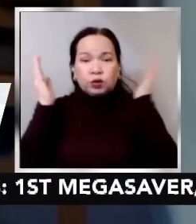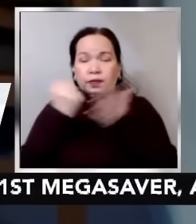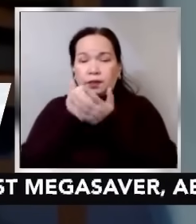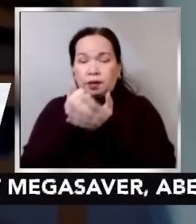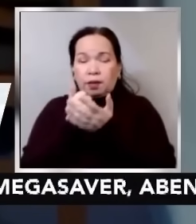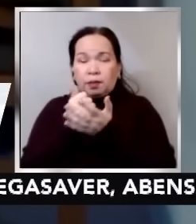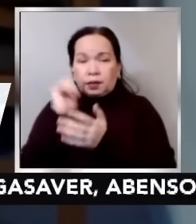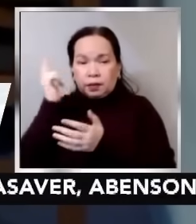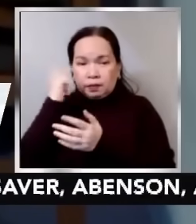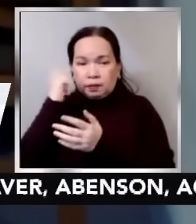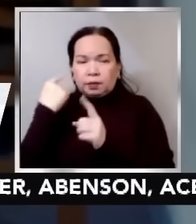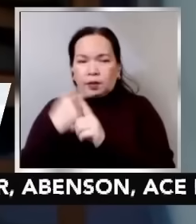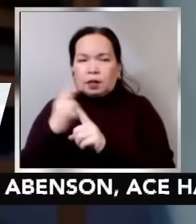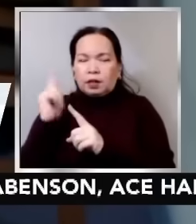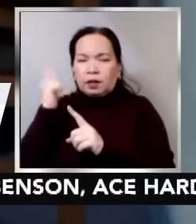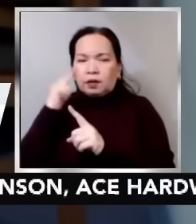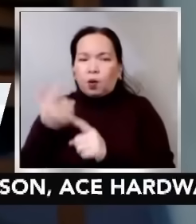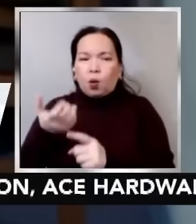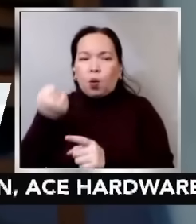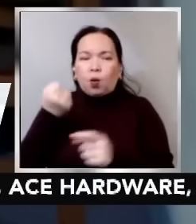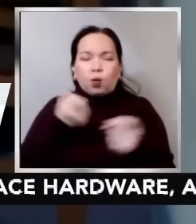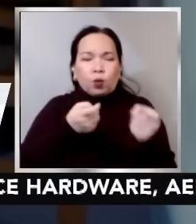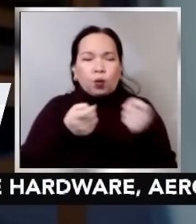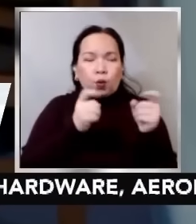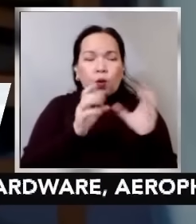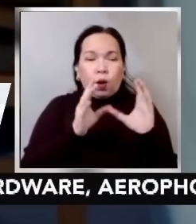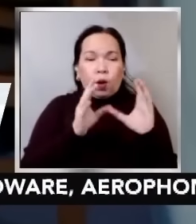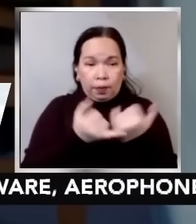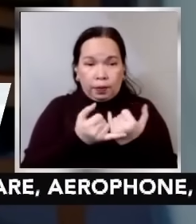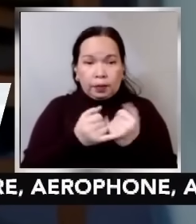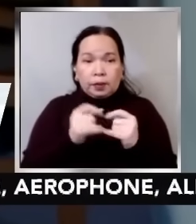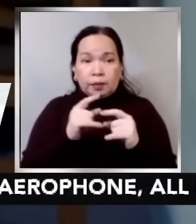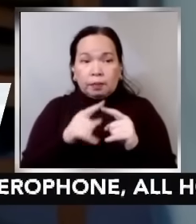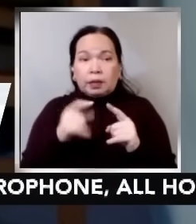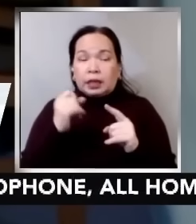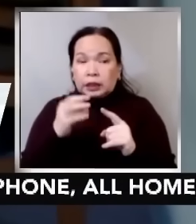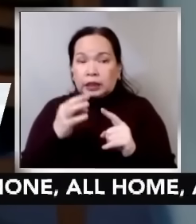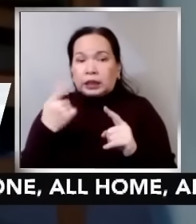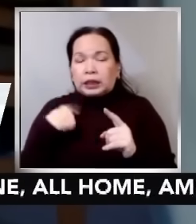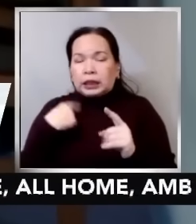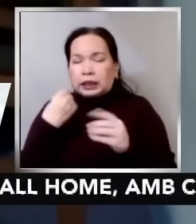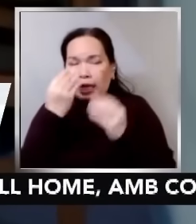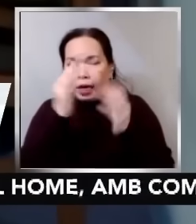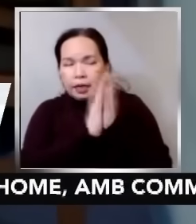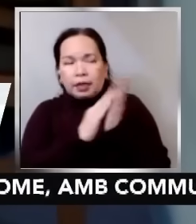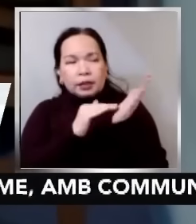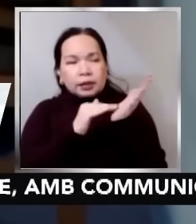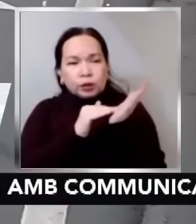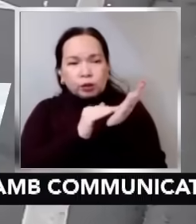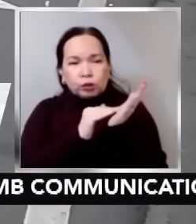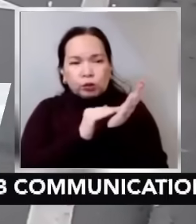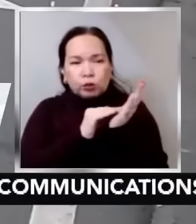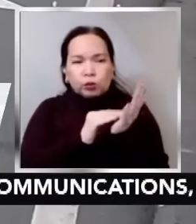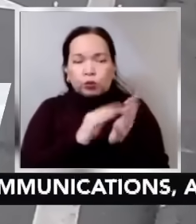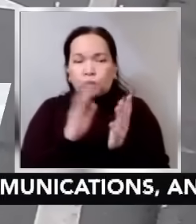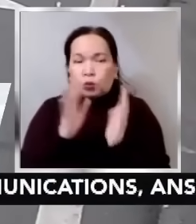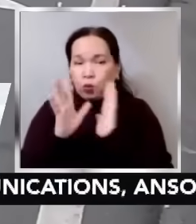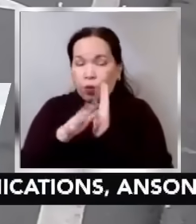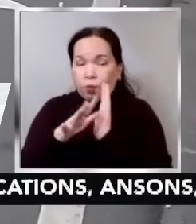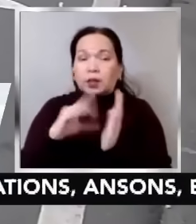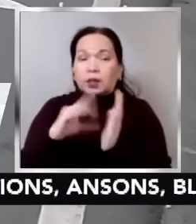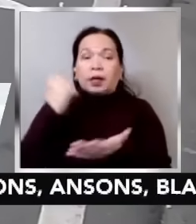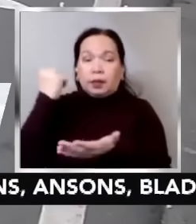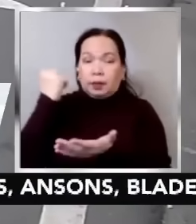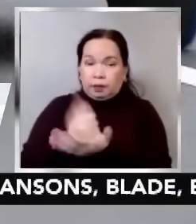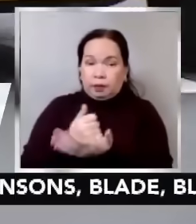government-owned and controlled corporations. Pwera na lang kung ihihingi ng exemption sa COMELEC at aaprubahan. Anyway,